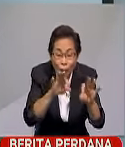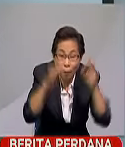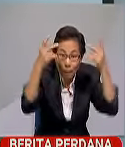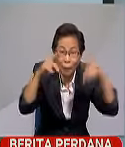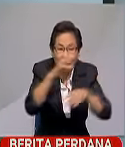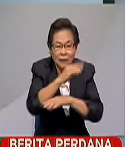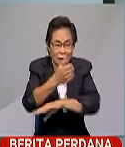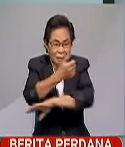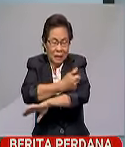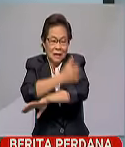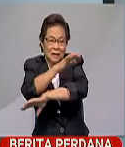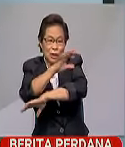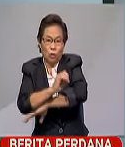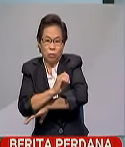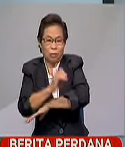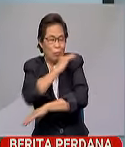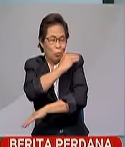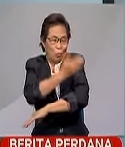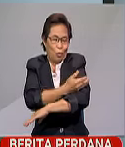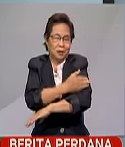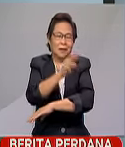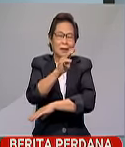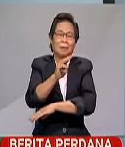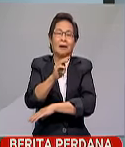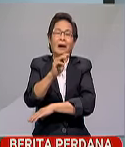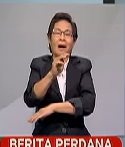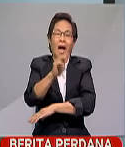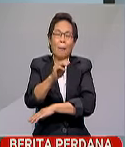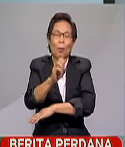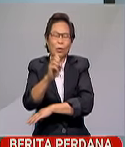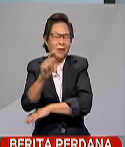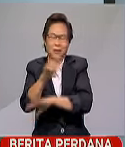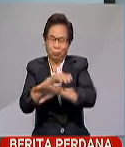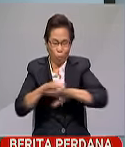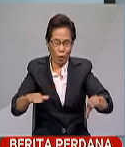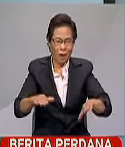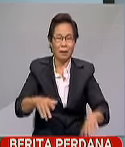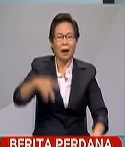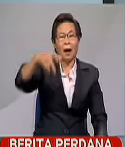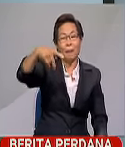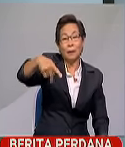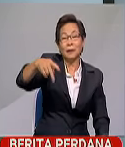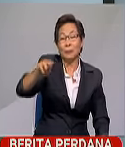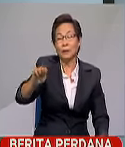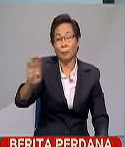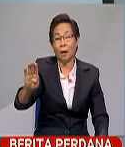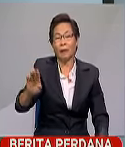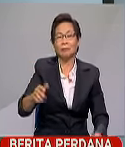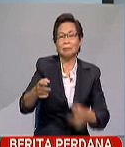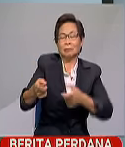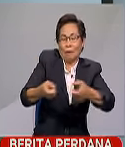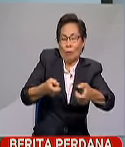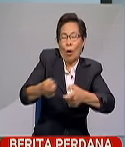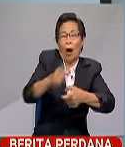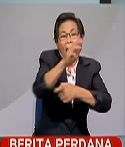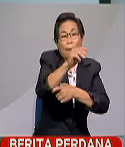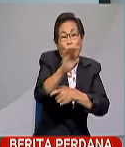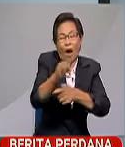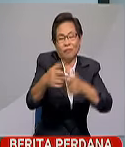it's not the jurisdiction of Ministry of Transport. Prasarana, it is a company under the Ministry of Finance